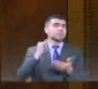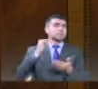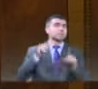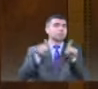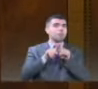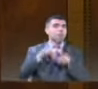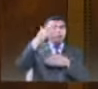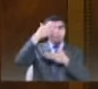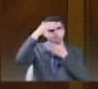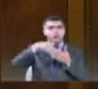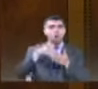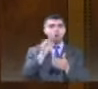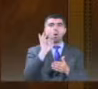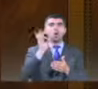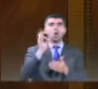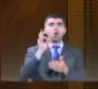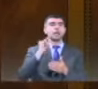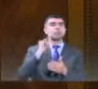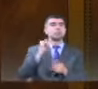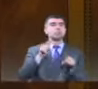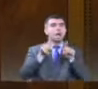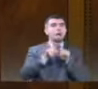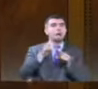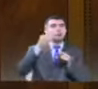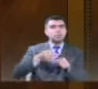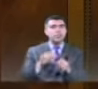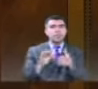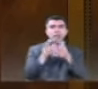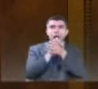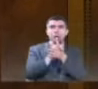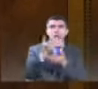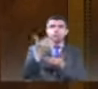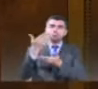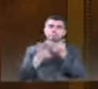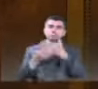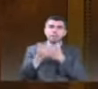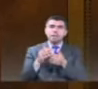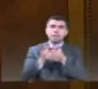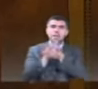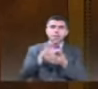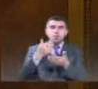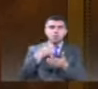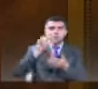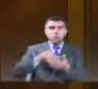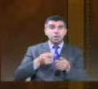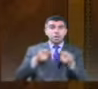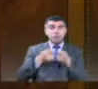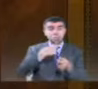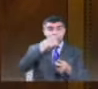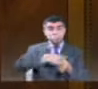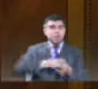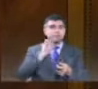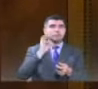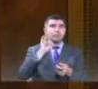ومواصفات، عندنا علاقات طيبة، بغينا علاقات طيبة، بغينا التعاون، بغينا كل شيء، ولكن بغينا كذلك نحافظوا على الخصوصية ديالنا. وإذا